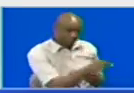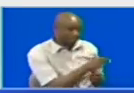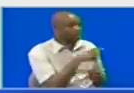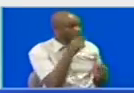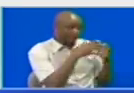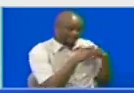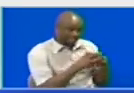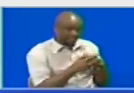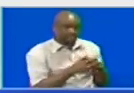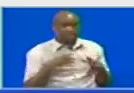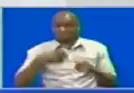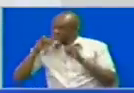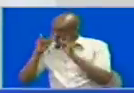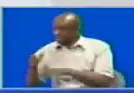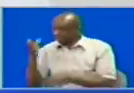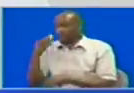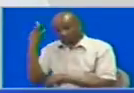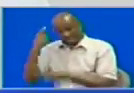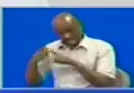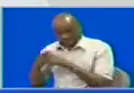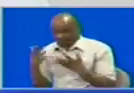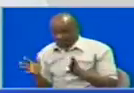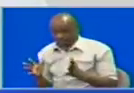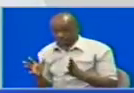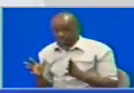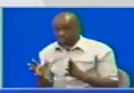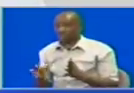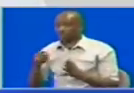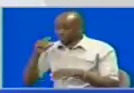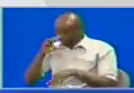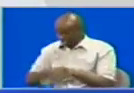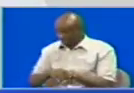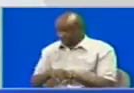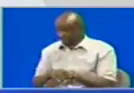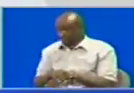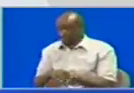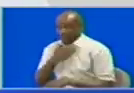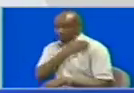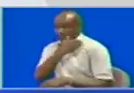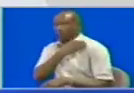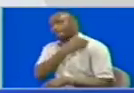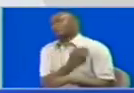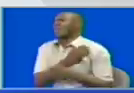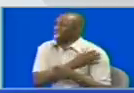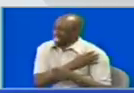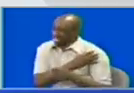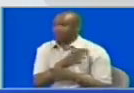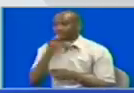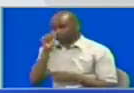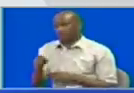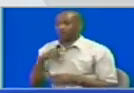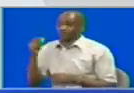Marekani? Nilikaa South Africa for 3 years. Naam. Nikapata jeraha la bega. Napole. Nikaenda